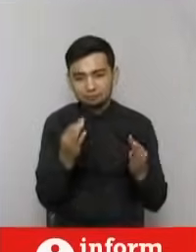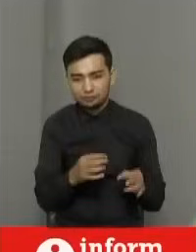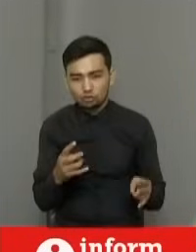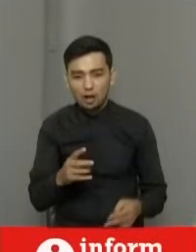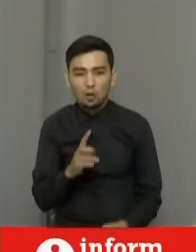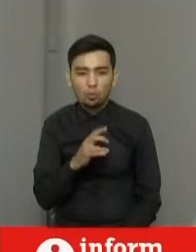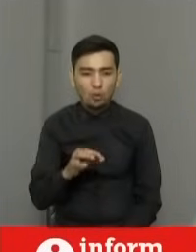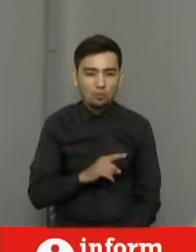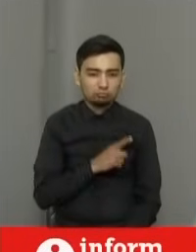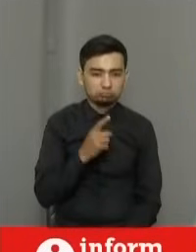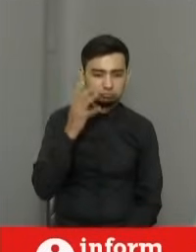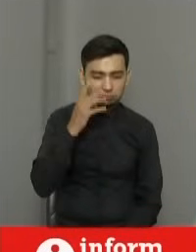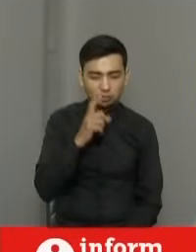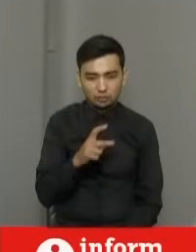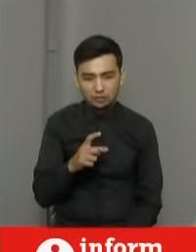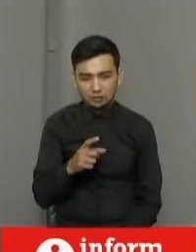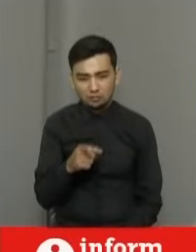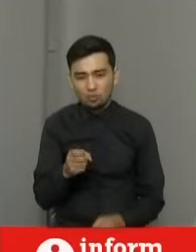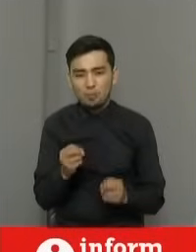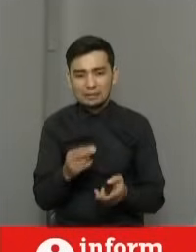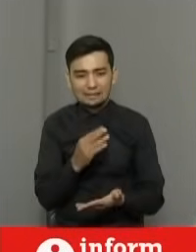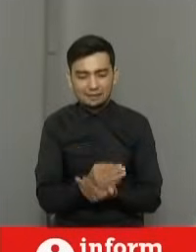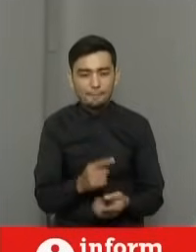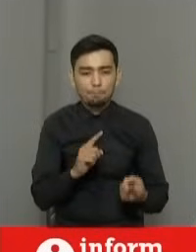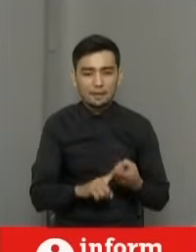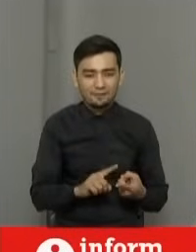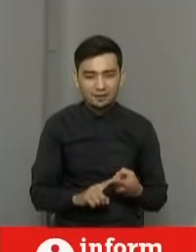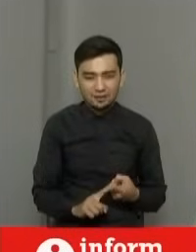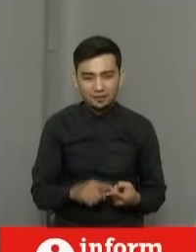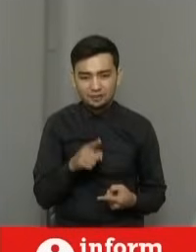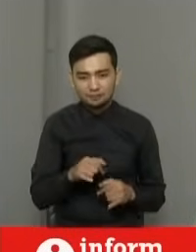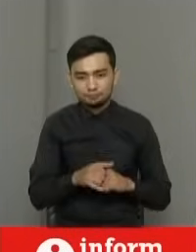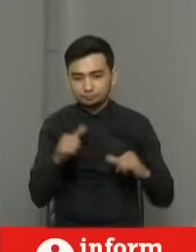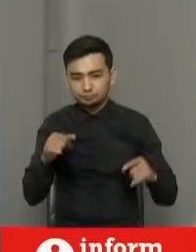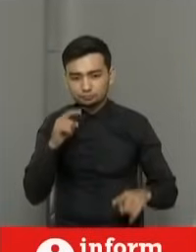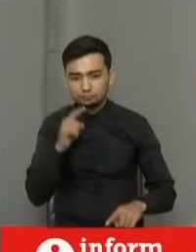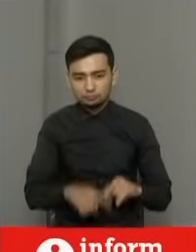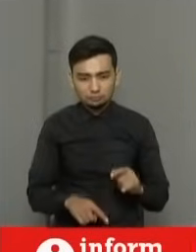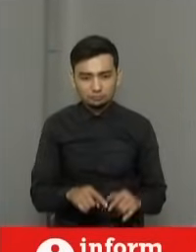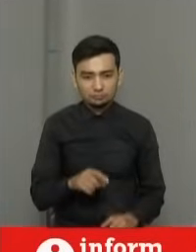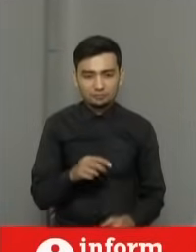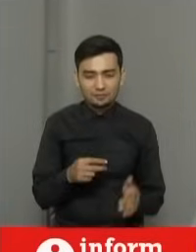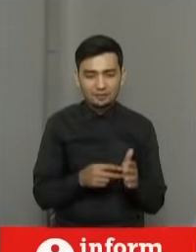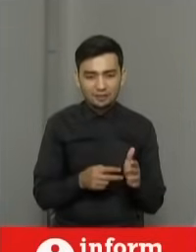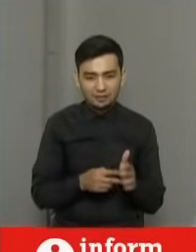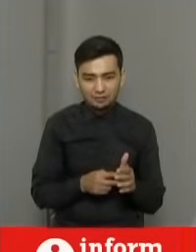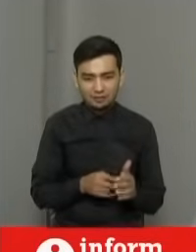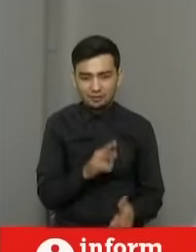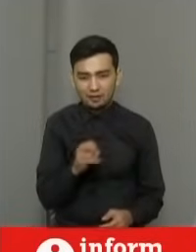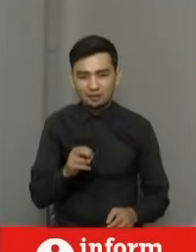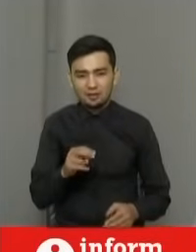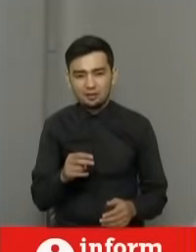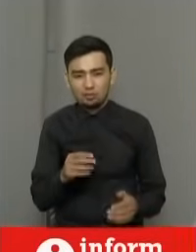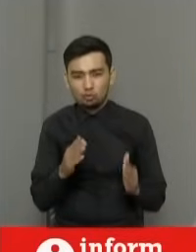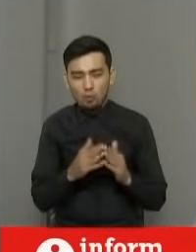разделяют. Есть несколько опасностей. Во-первых, первое – это увеличение резкое, причем увеличение цен на стоимость, то